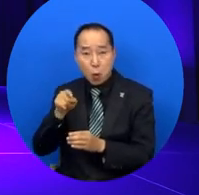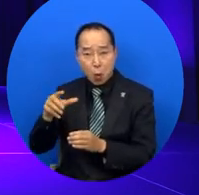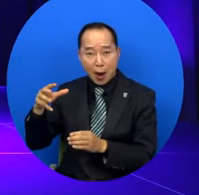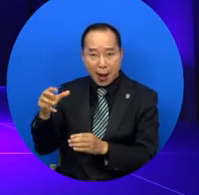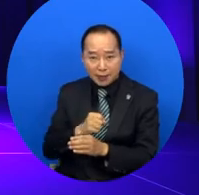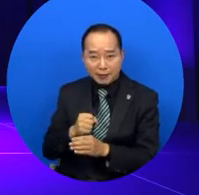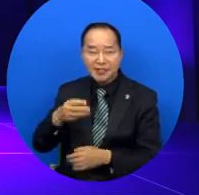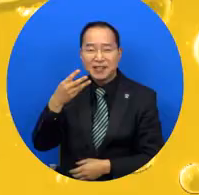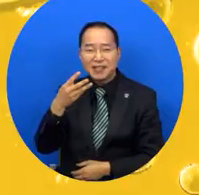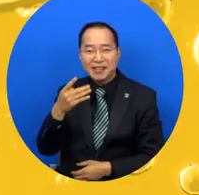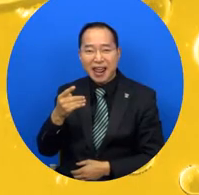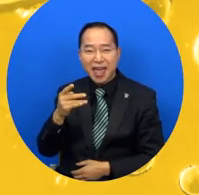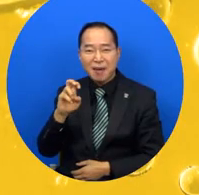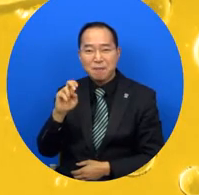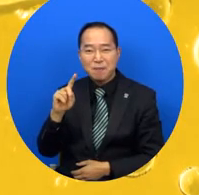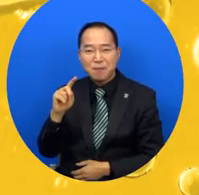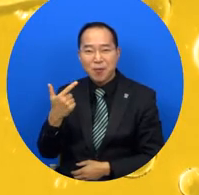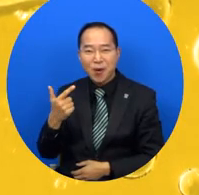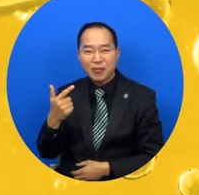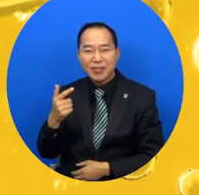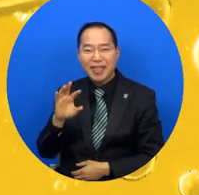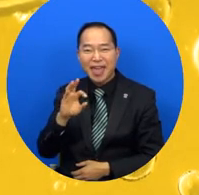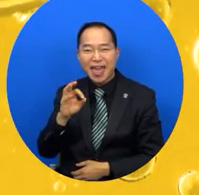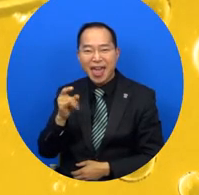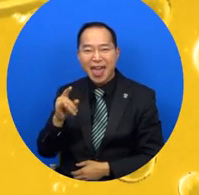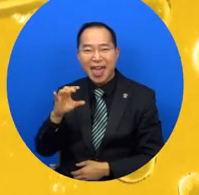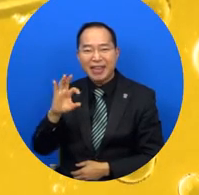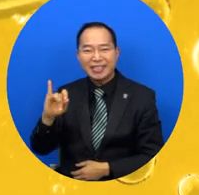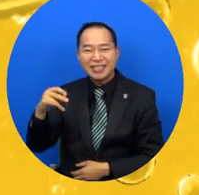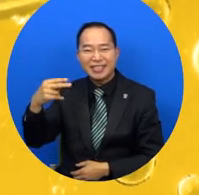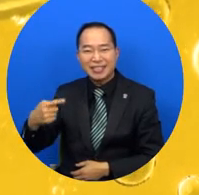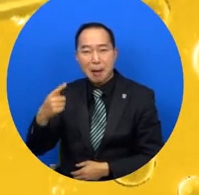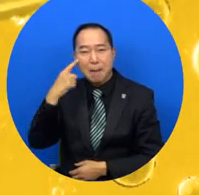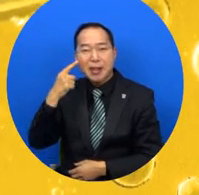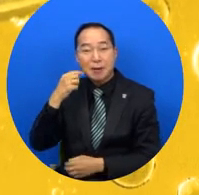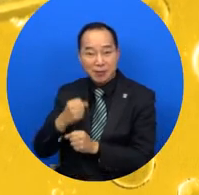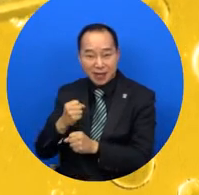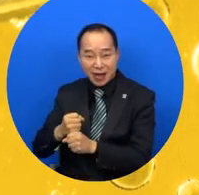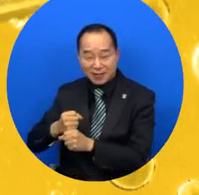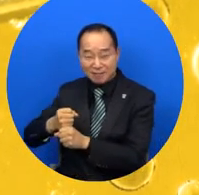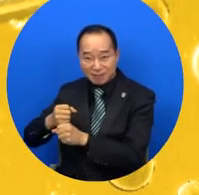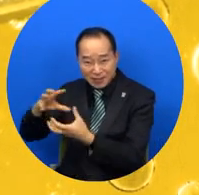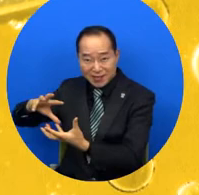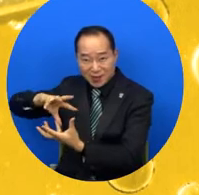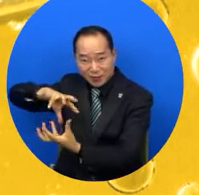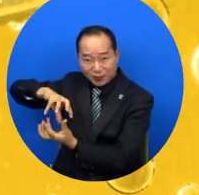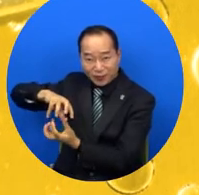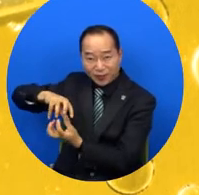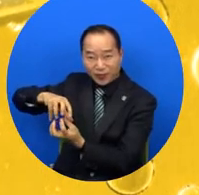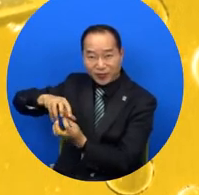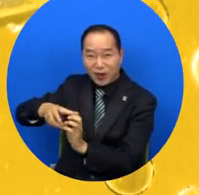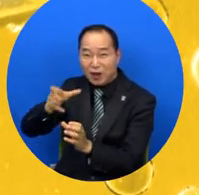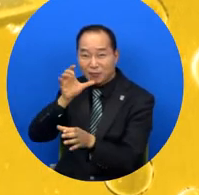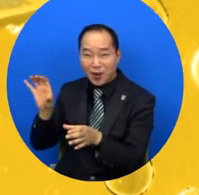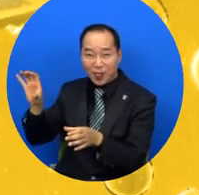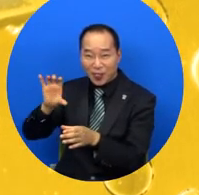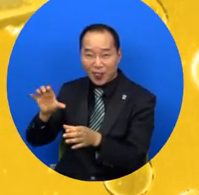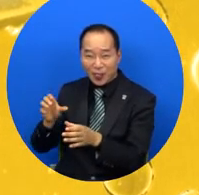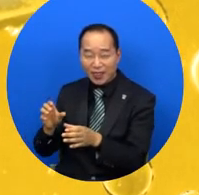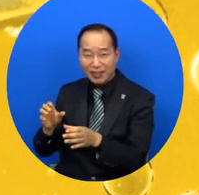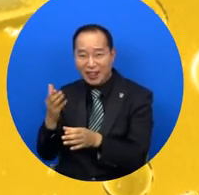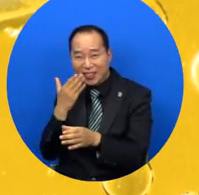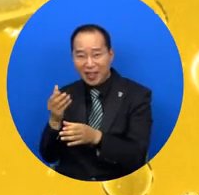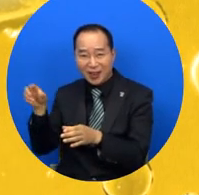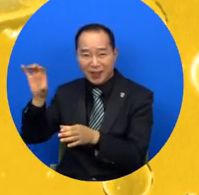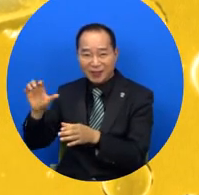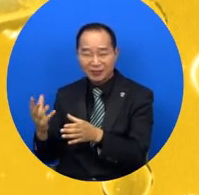그거에 불평하기보다는 이걸로 레모네이드를 만들면 되잖아. 이 레몬이랑 쓴 걸 지어 짜고 단 걸 좀 넣으면 레모네이드 물 좀